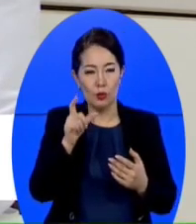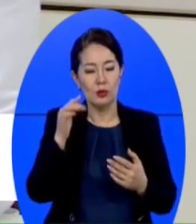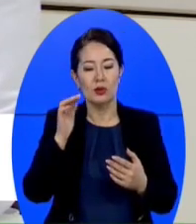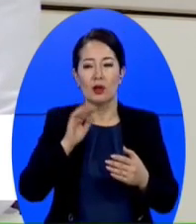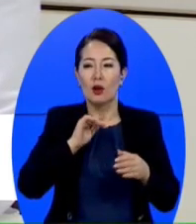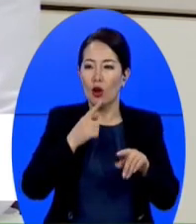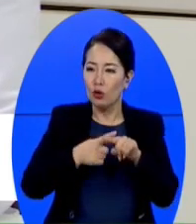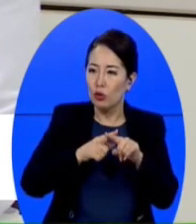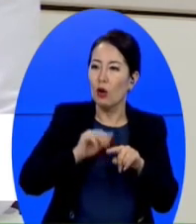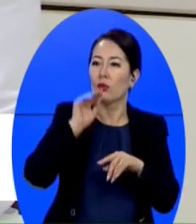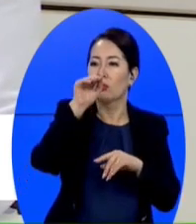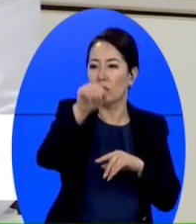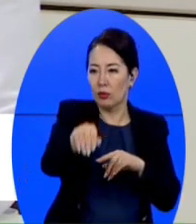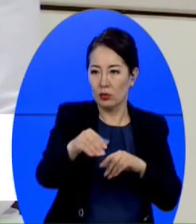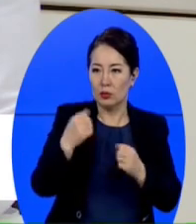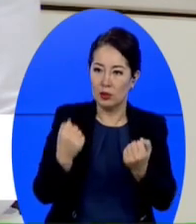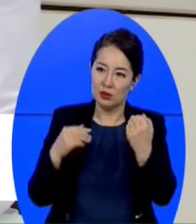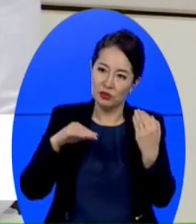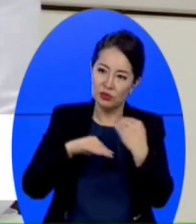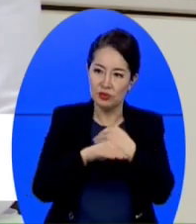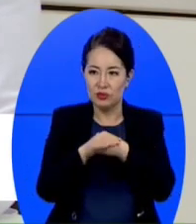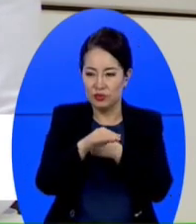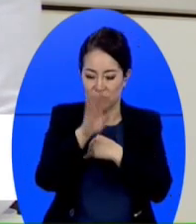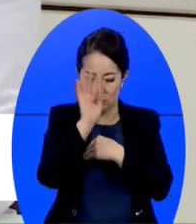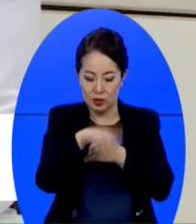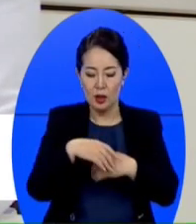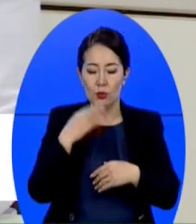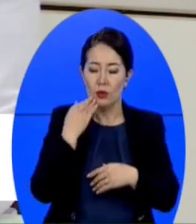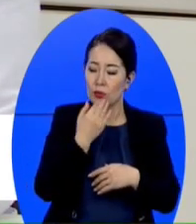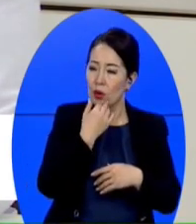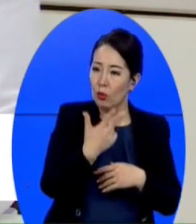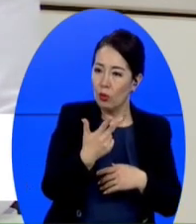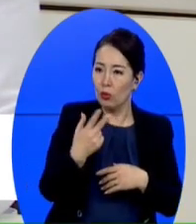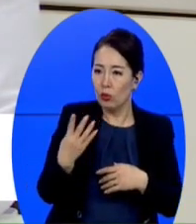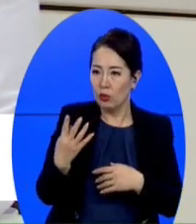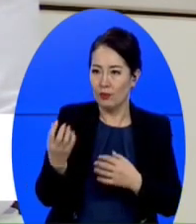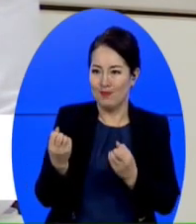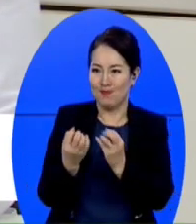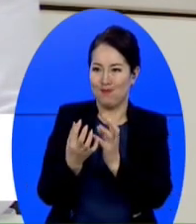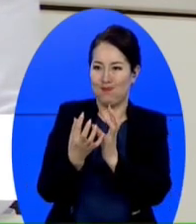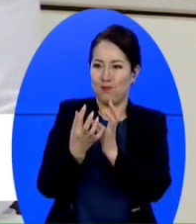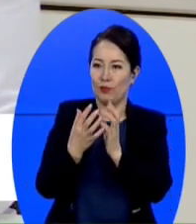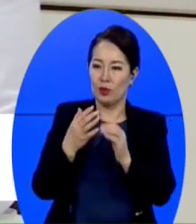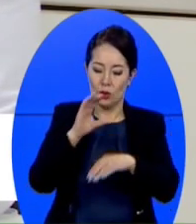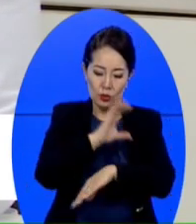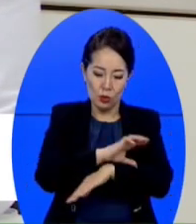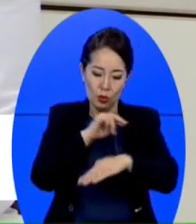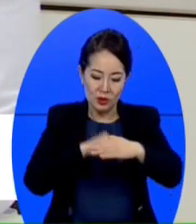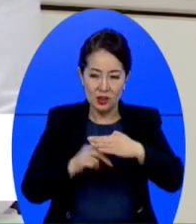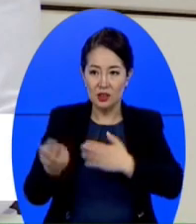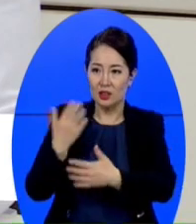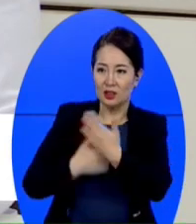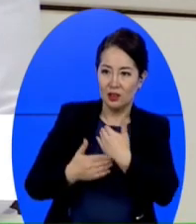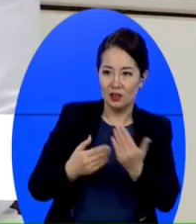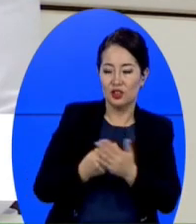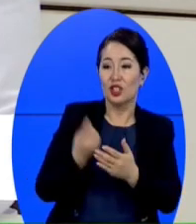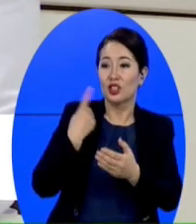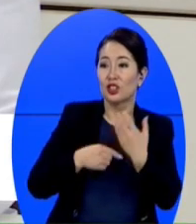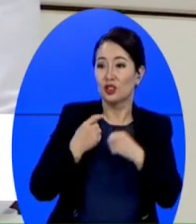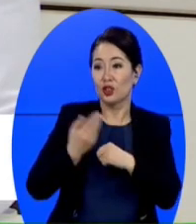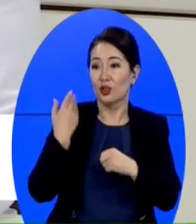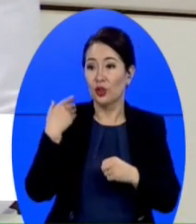дотогшоо, хөдөөшөө ийш тийш явдаг юм шиг байгаа. Тэгээ 3-наас эхлээд бас өвгнөрөл болдог, сургууль цэцэглэг орох гэж байгаатай хамаарлахаар өнгөрсөн жил